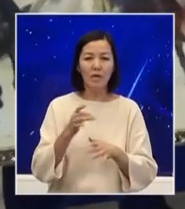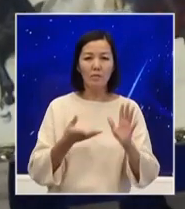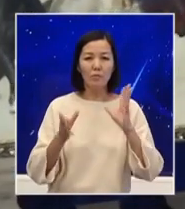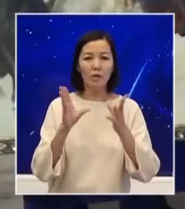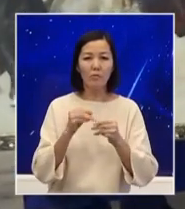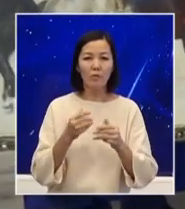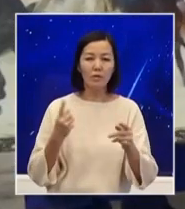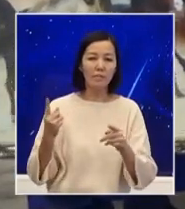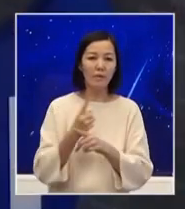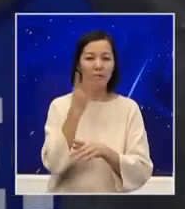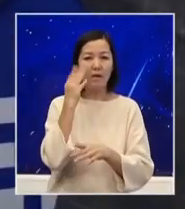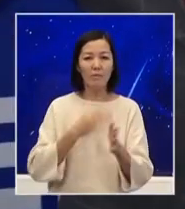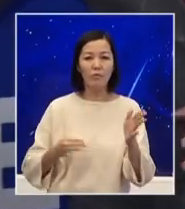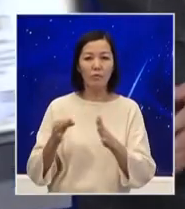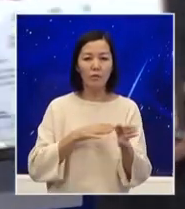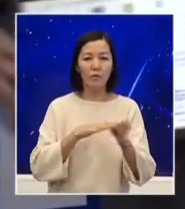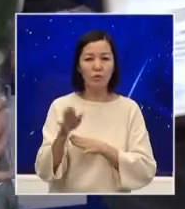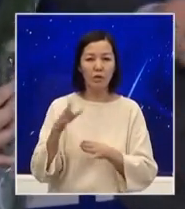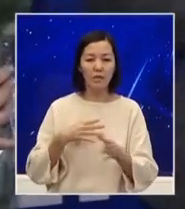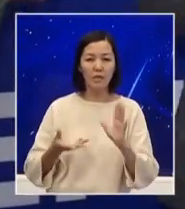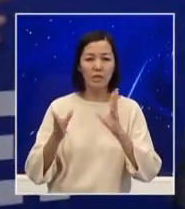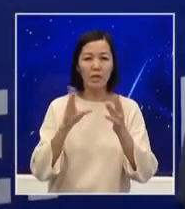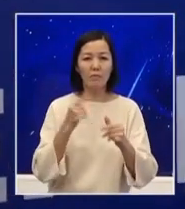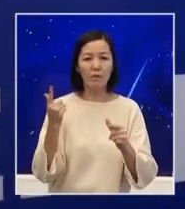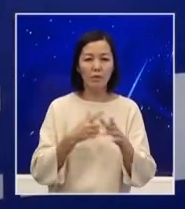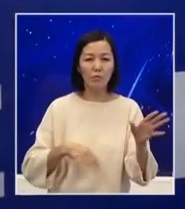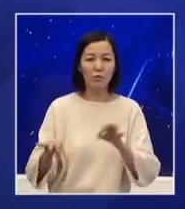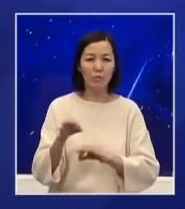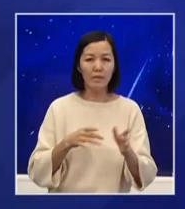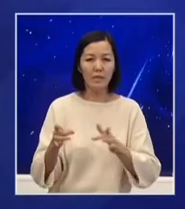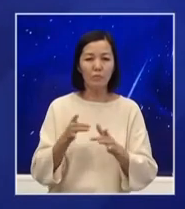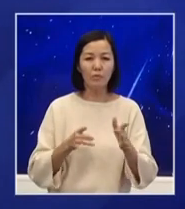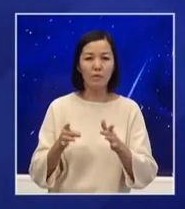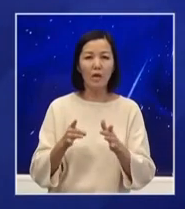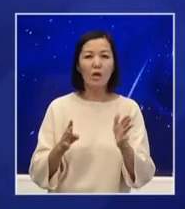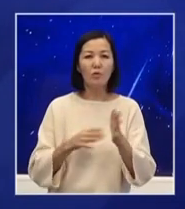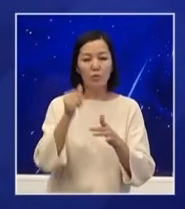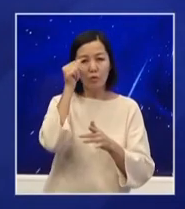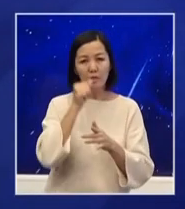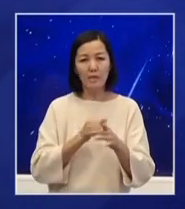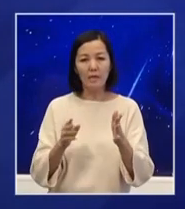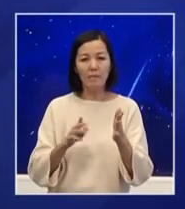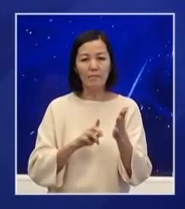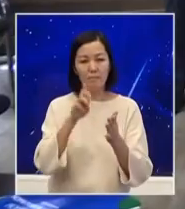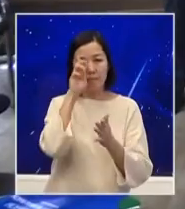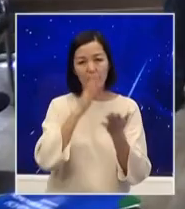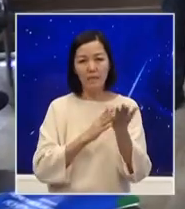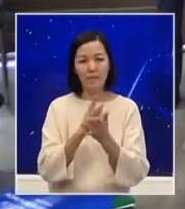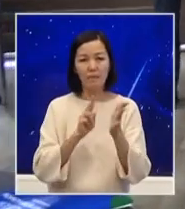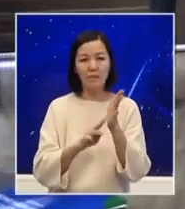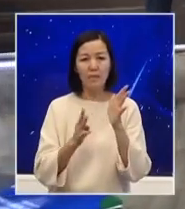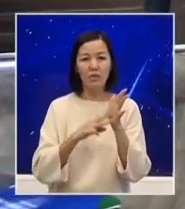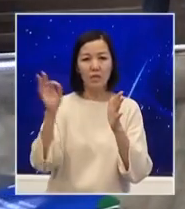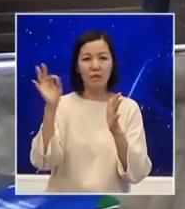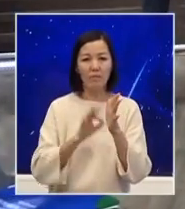жоба республика бойынша алғаш Алматы облысында жүзеге асқан. Жалпы атаулы жоба аясында республикада 9 айда мемлекеттік